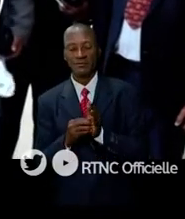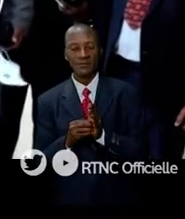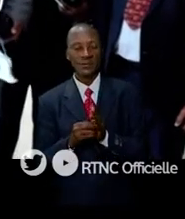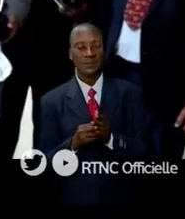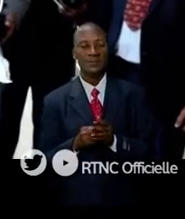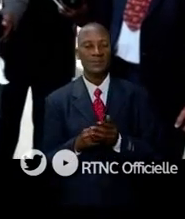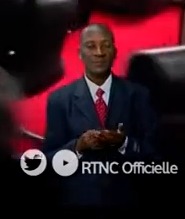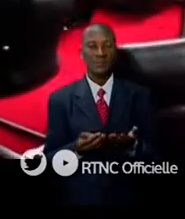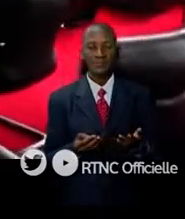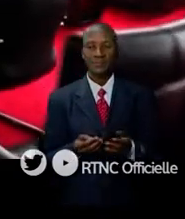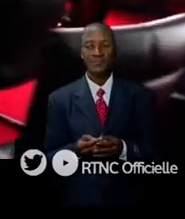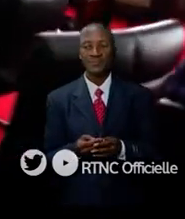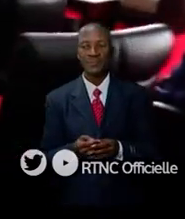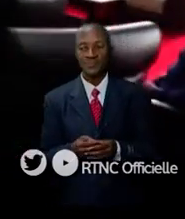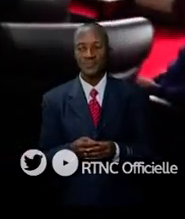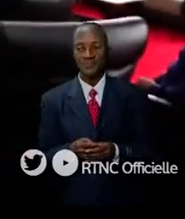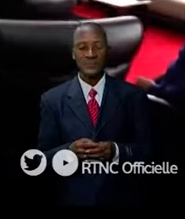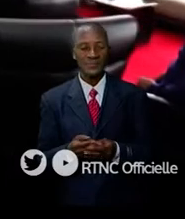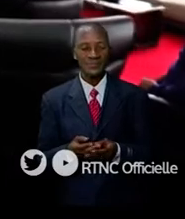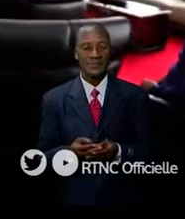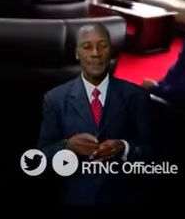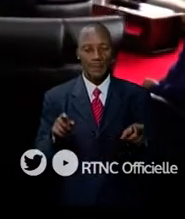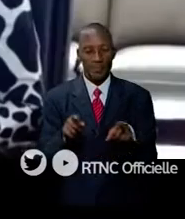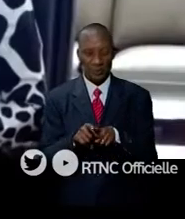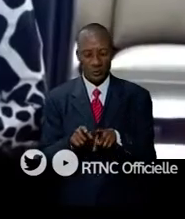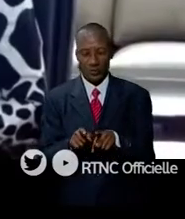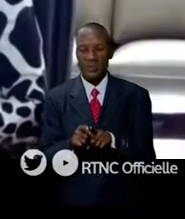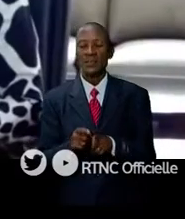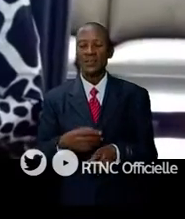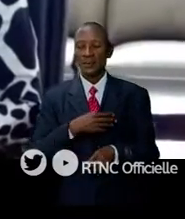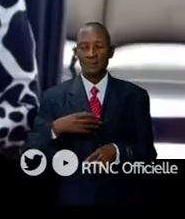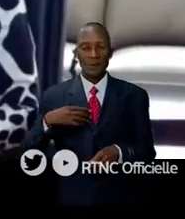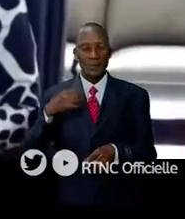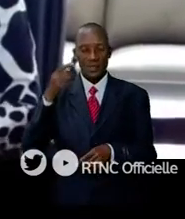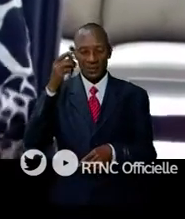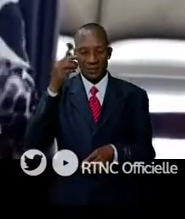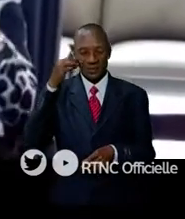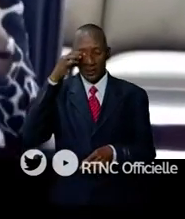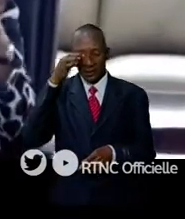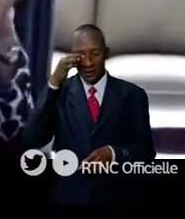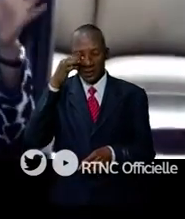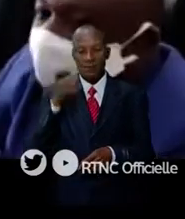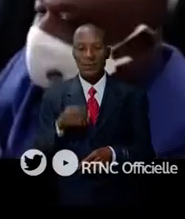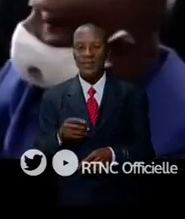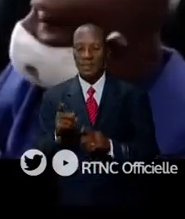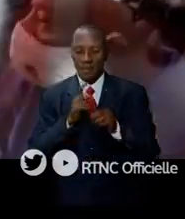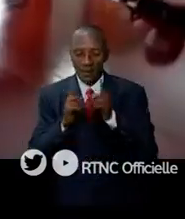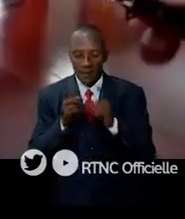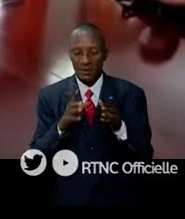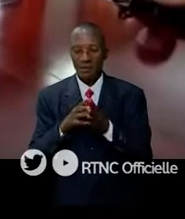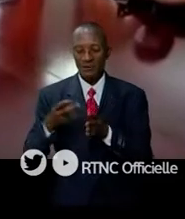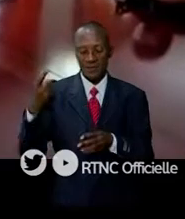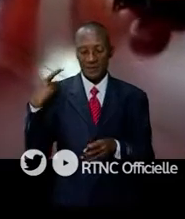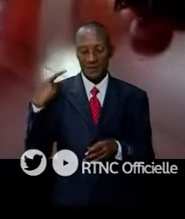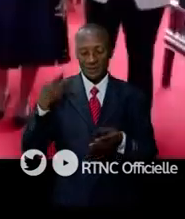ce sont pratiquement les mêmes mesures. Dans ce même élan de solidarité, Jeannine Mabunda-Lyoko a reçu les députés nationaux de la